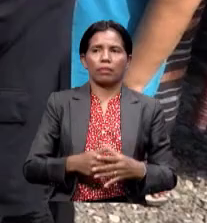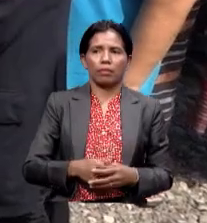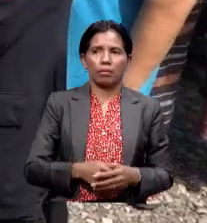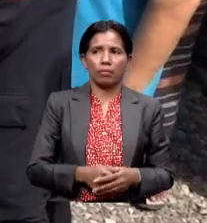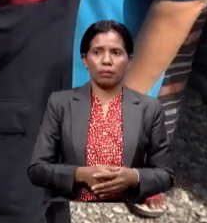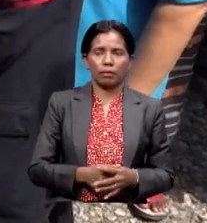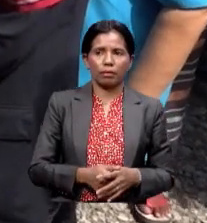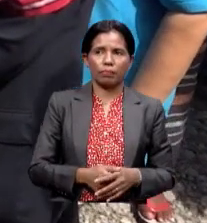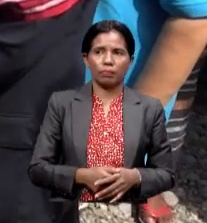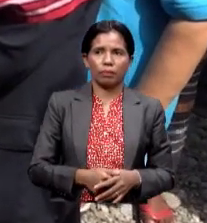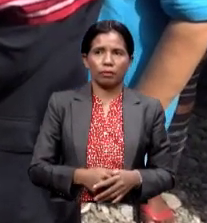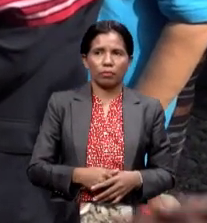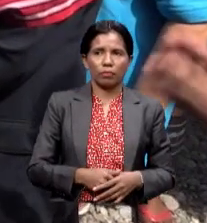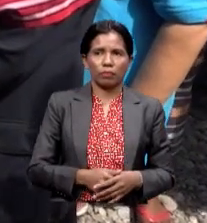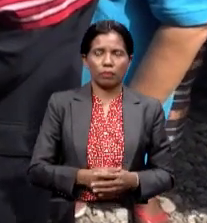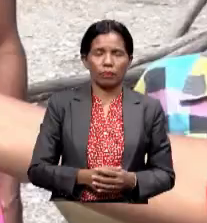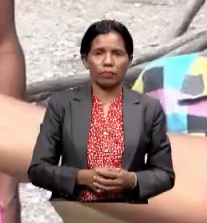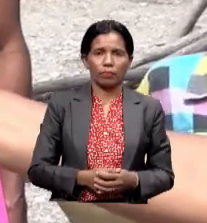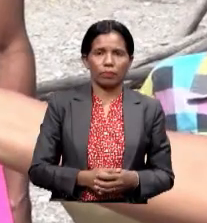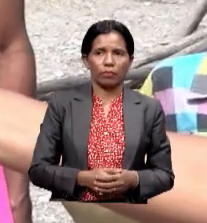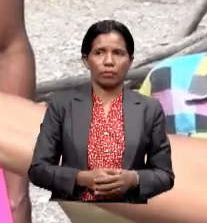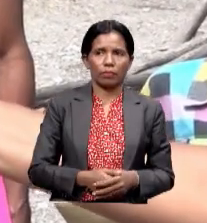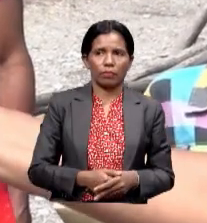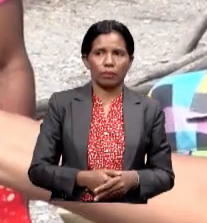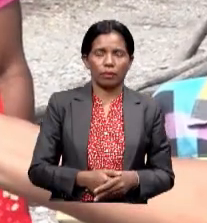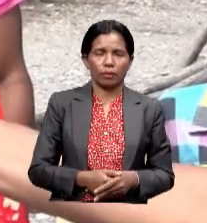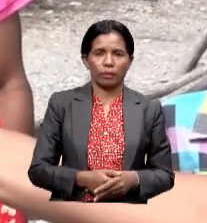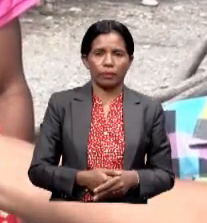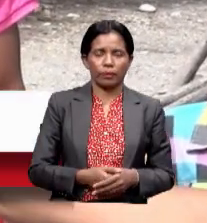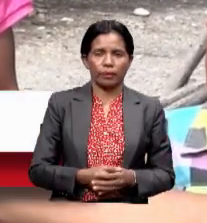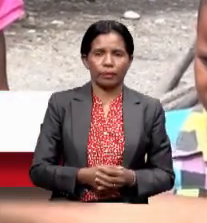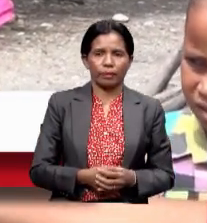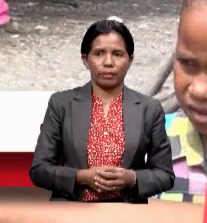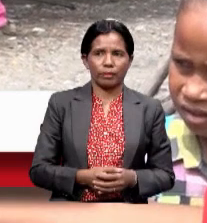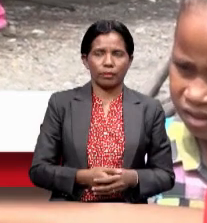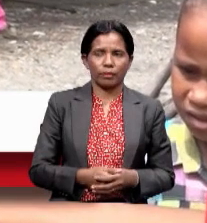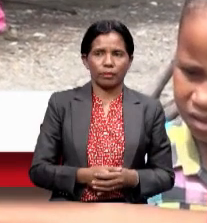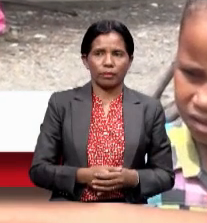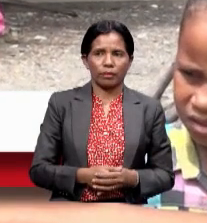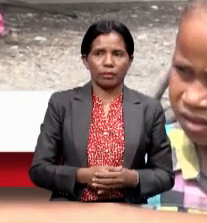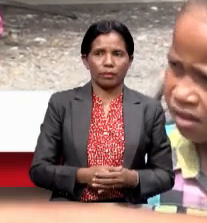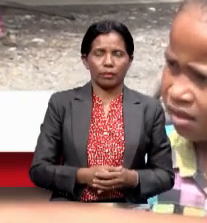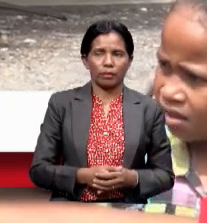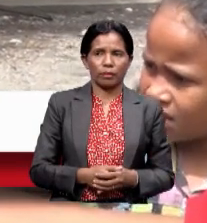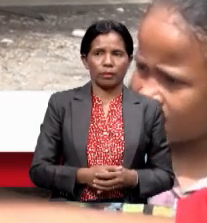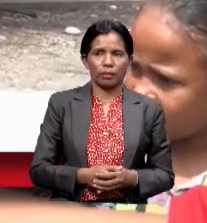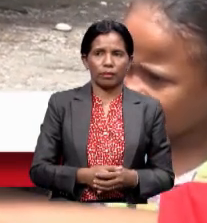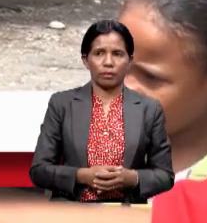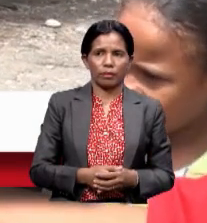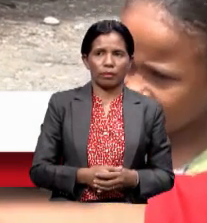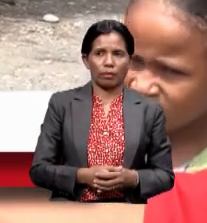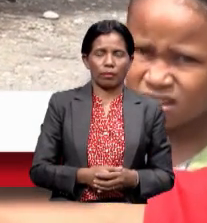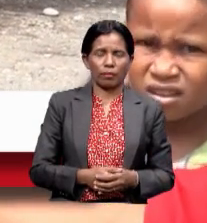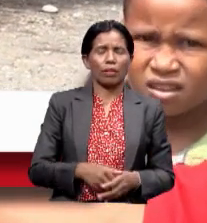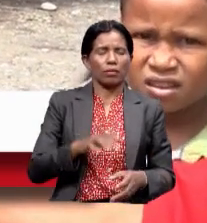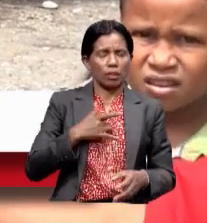Mata na entau mata nui nem fene ot anaka fene ajuda be in onsa nundar ina